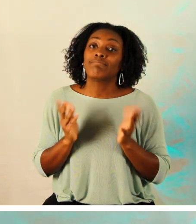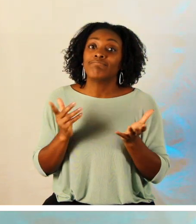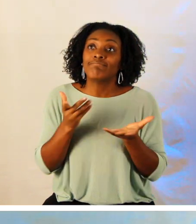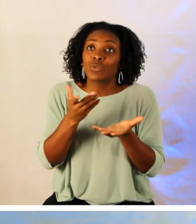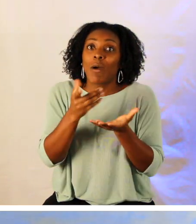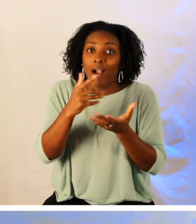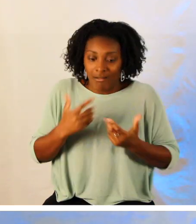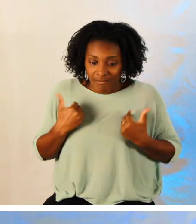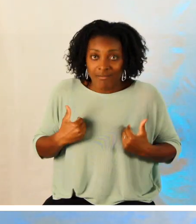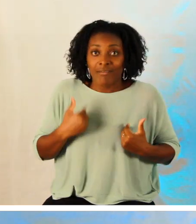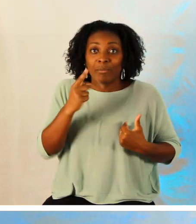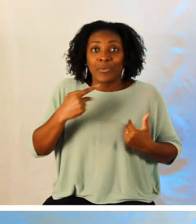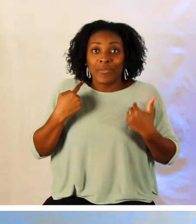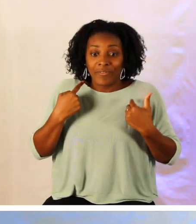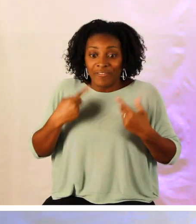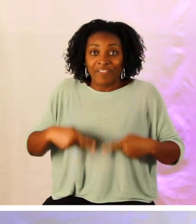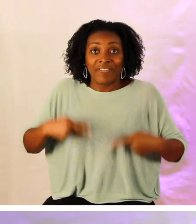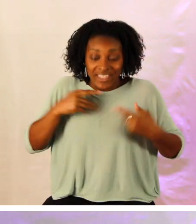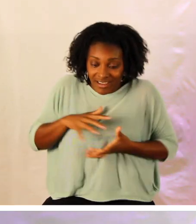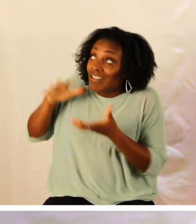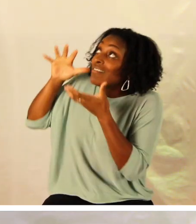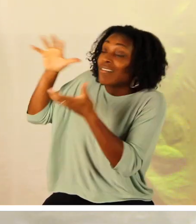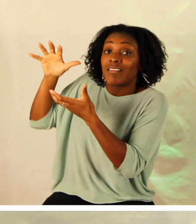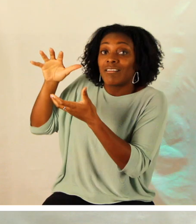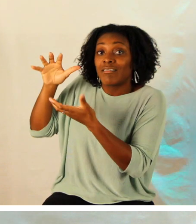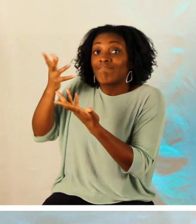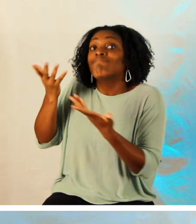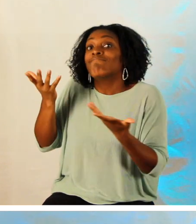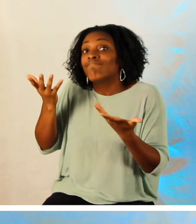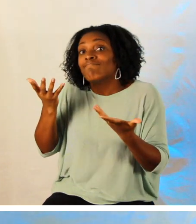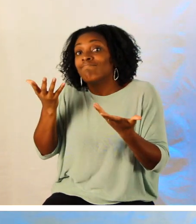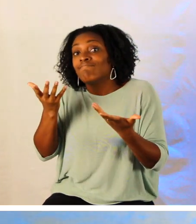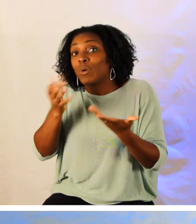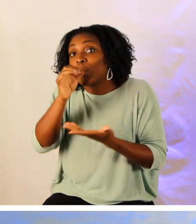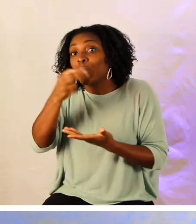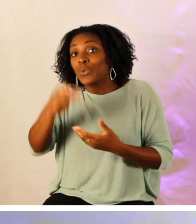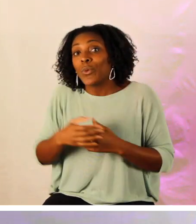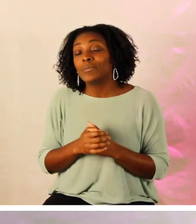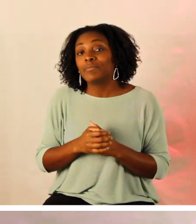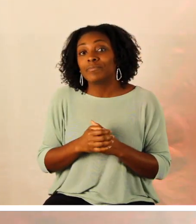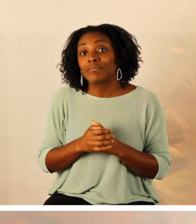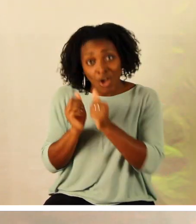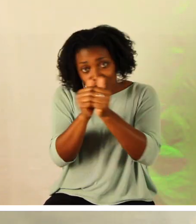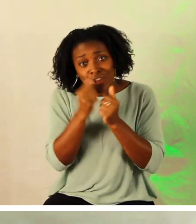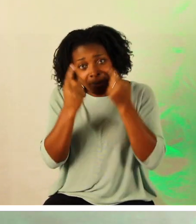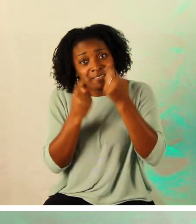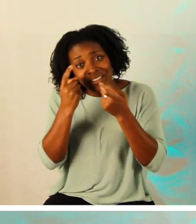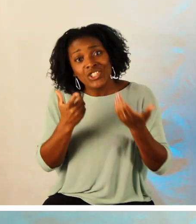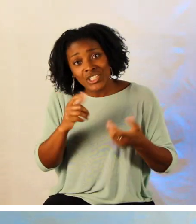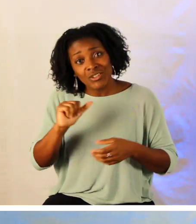Jusqu'où tu es consacré? J'aimerais te poser cette question-là et qu'on réfléchisse ensemble. Est-ce que vraiment je suis quelqu'un